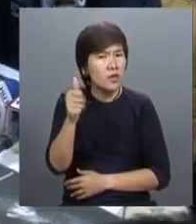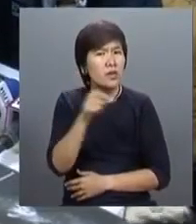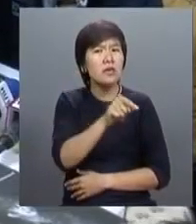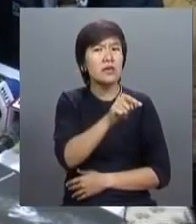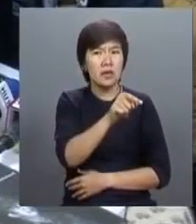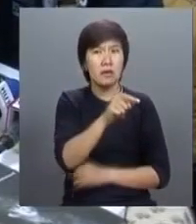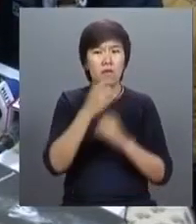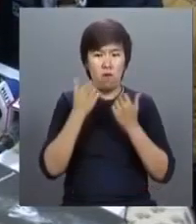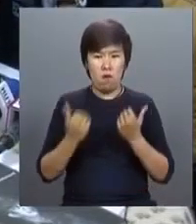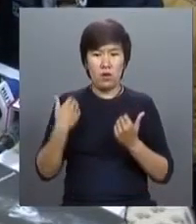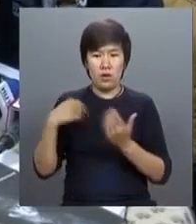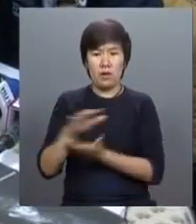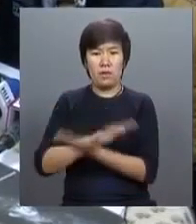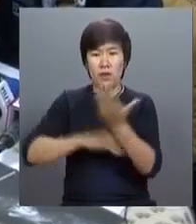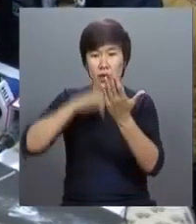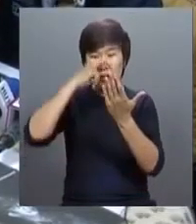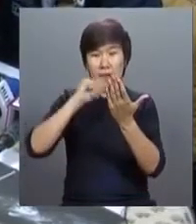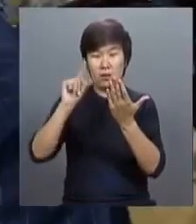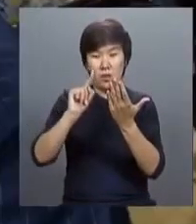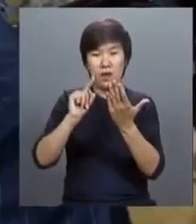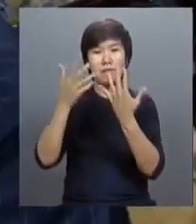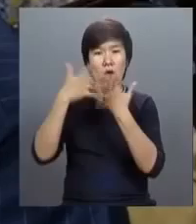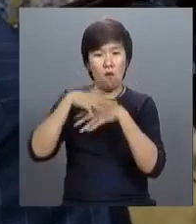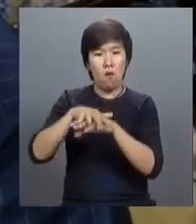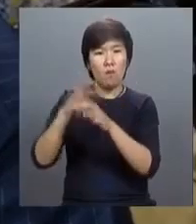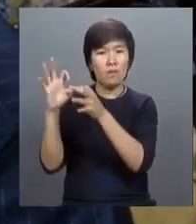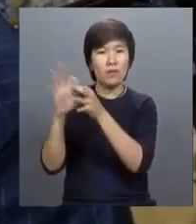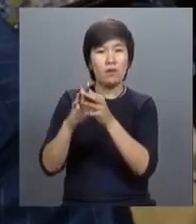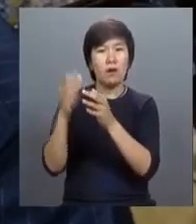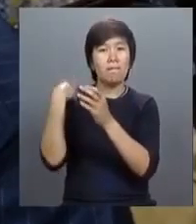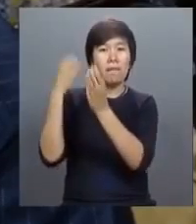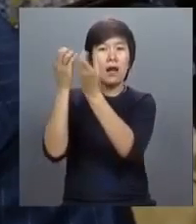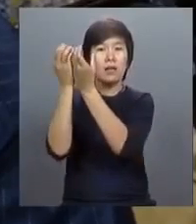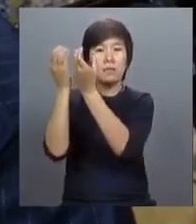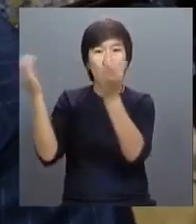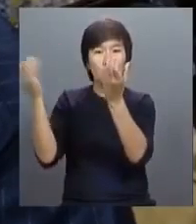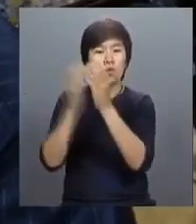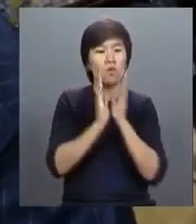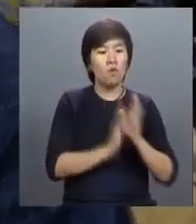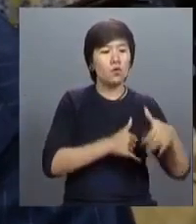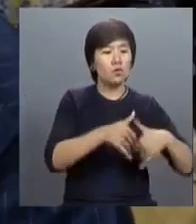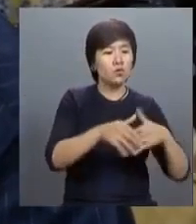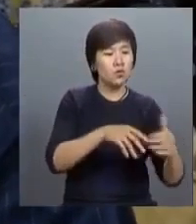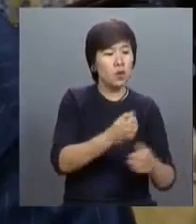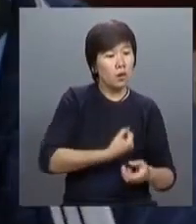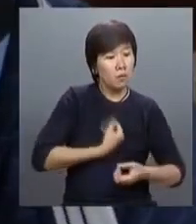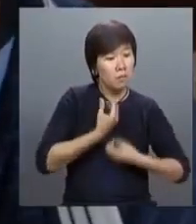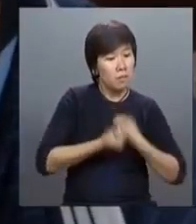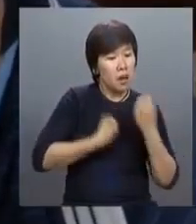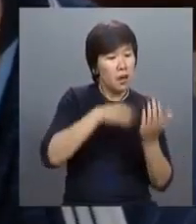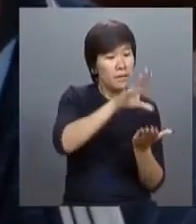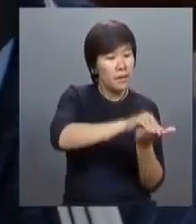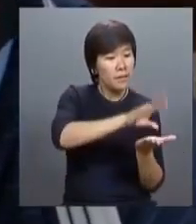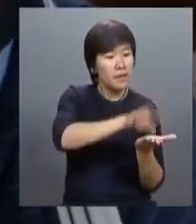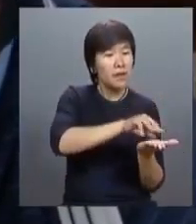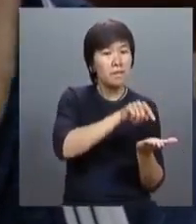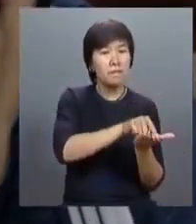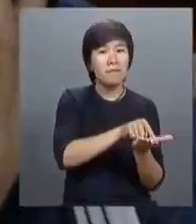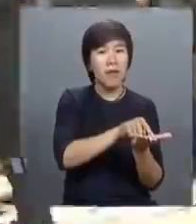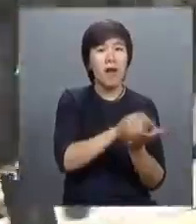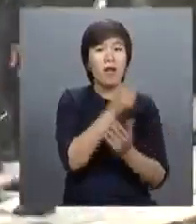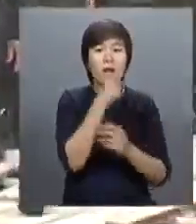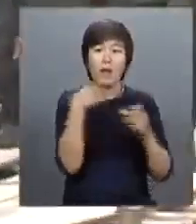ศรวมถึงยุติการเคลื่อนไหวที่จะนำไปสู่ความแตกแยก ทำไมจะทำอ่ะแล้วเดี๋ยวไ